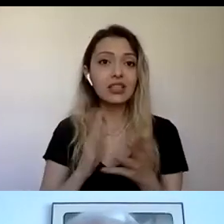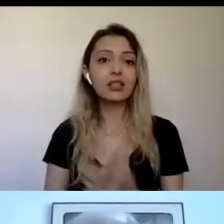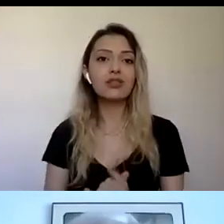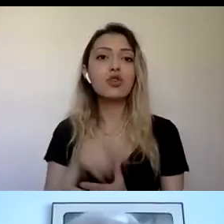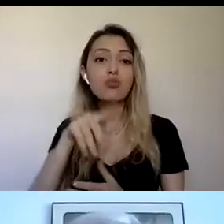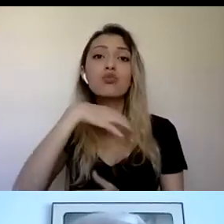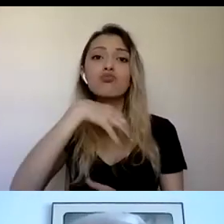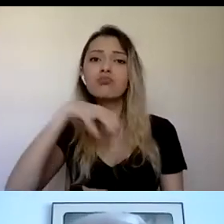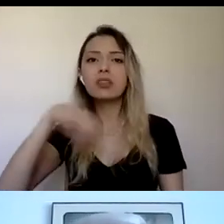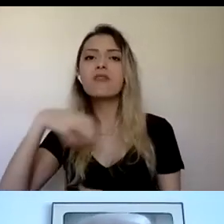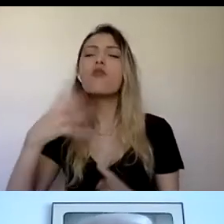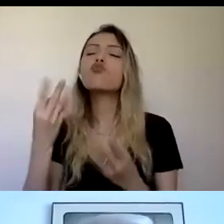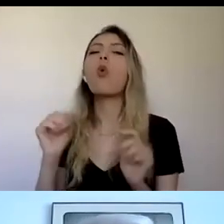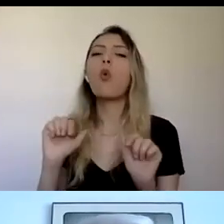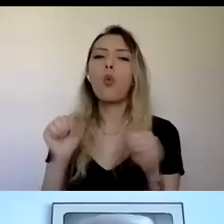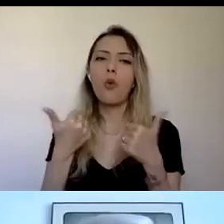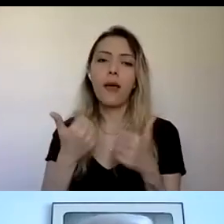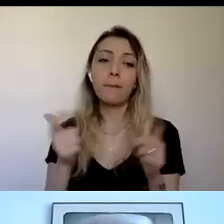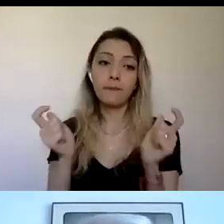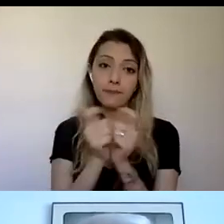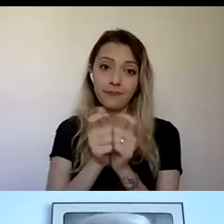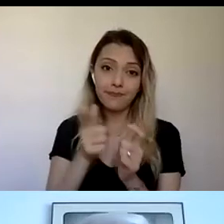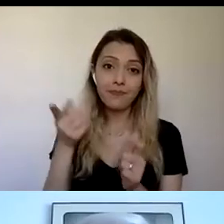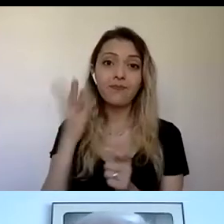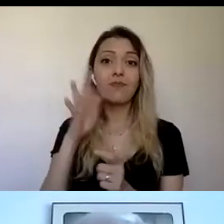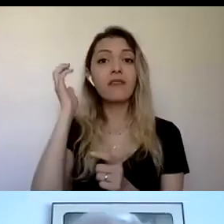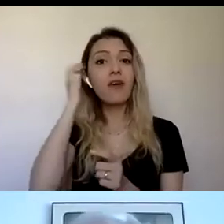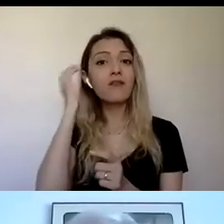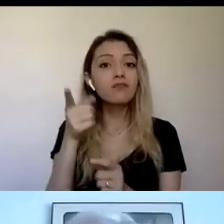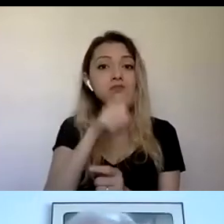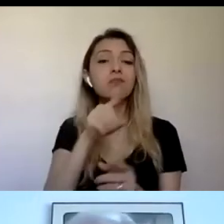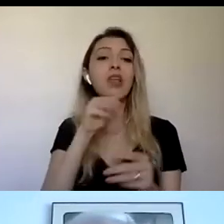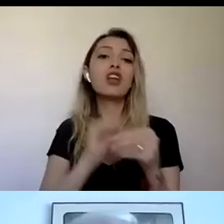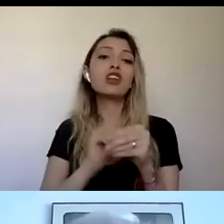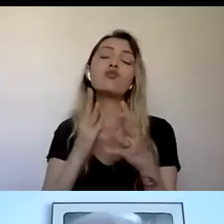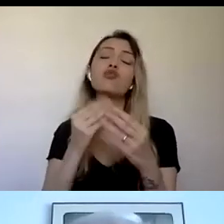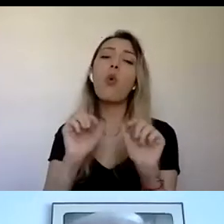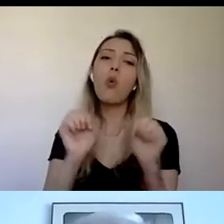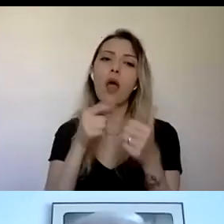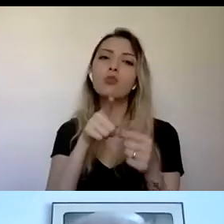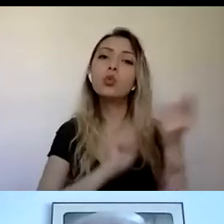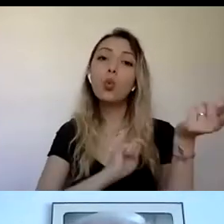sınıflandırma sivil toplum örgütleri tarafından uygulanması açısından çok önemli bir